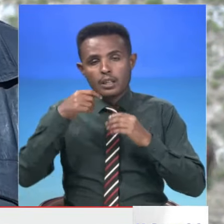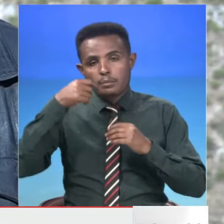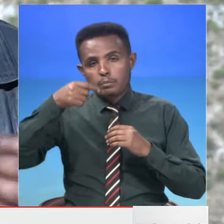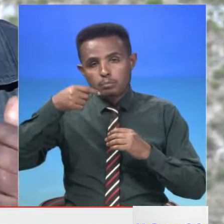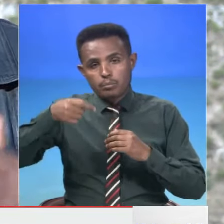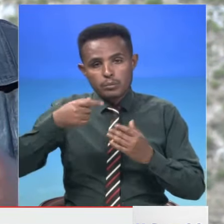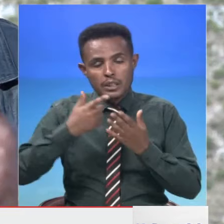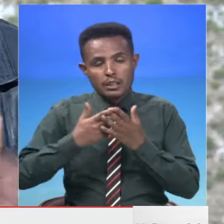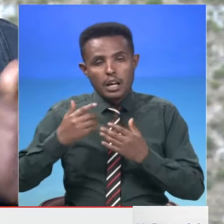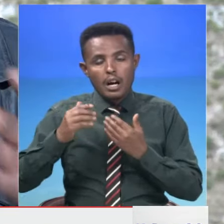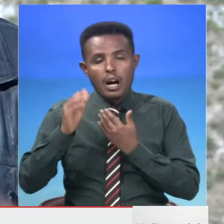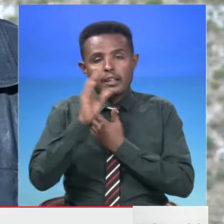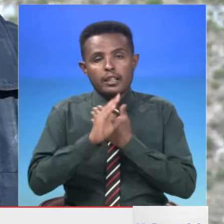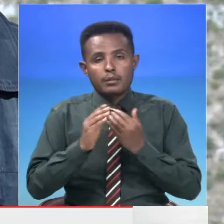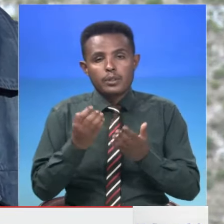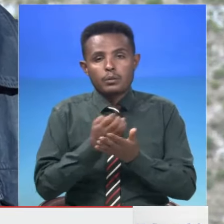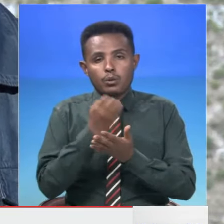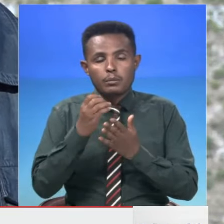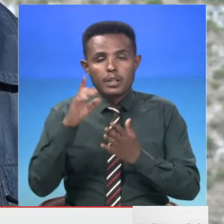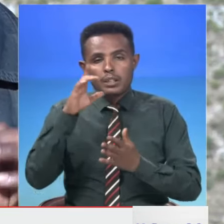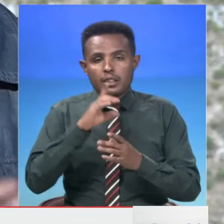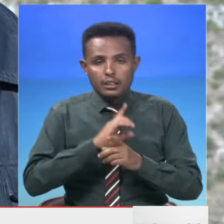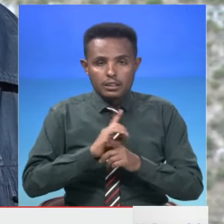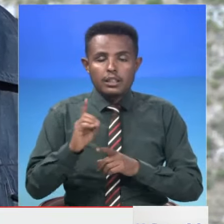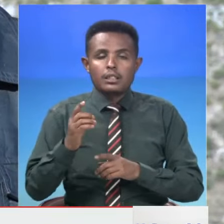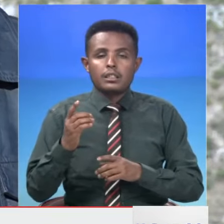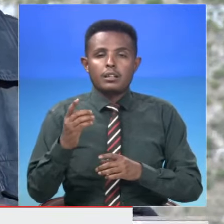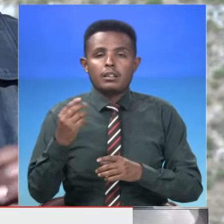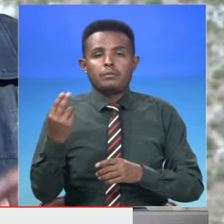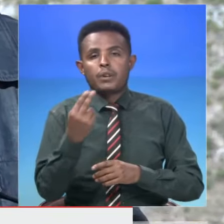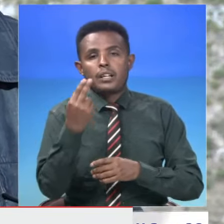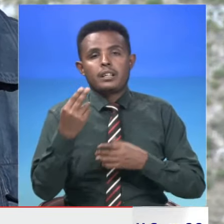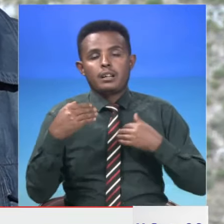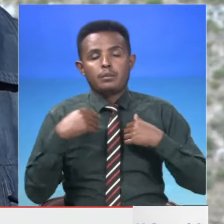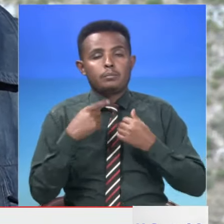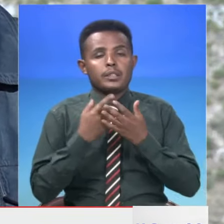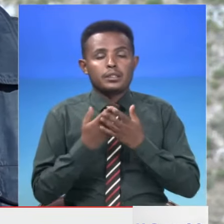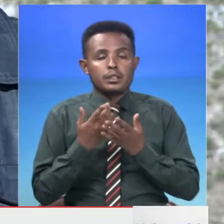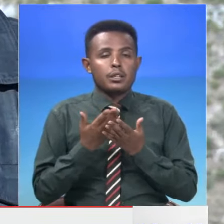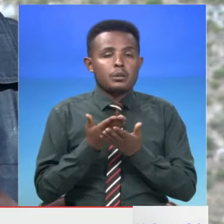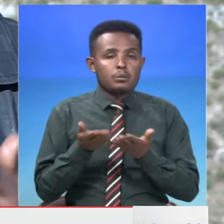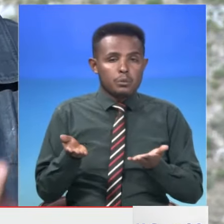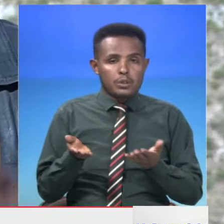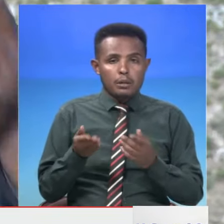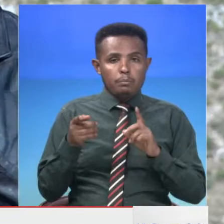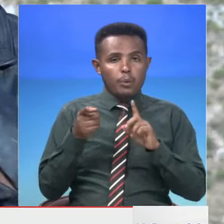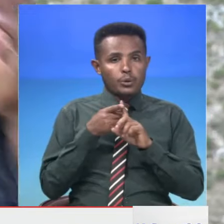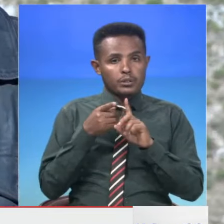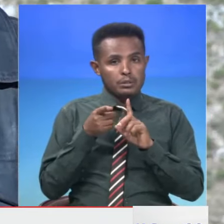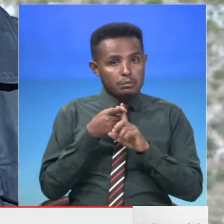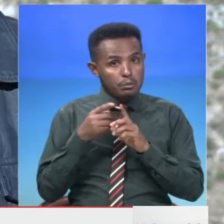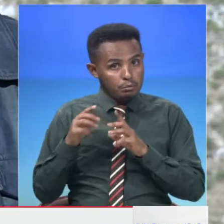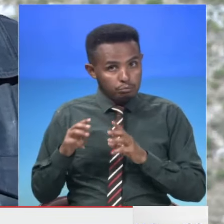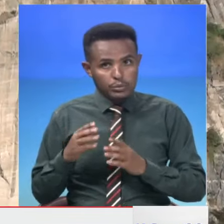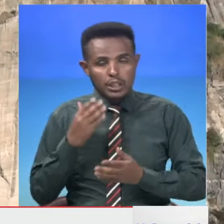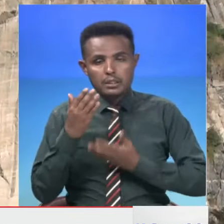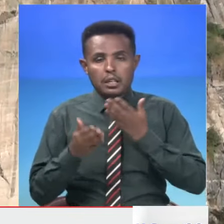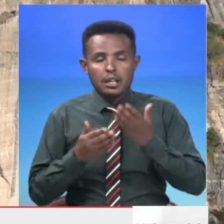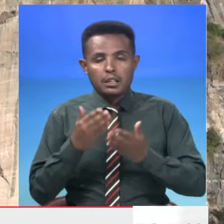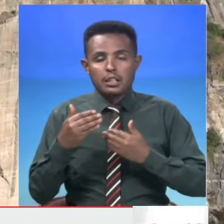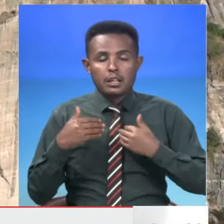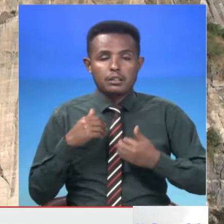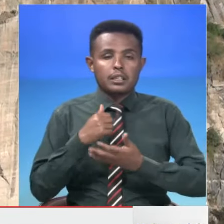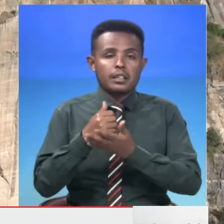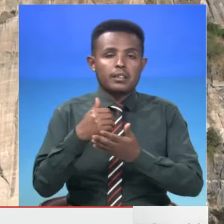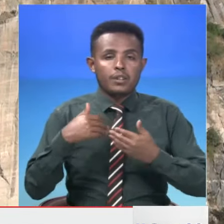ባለፈ ለሀገርም ኢኮኖሚ ከፍተኛ ፋይዳ አለው ስለዚህ በዚህ ጉዳይ ላይ ምንም በፖዘቲቭ መልክ ነው እኛ እያስተናገድናቸው ያለነው ነው ወይንም